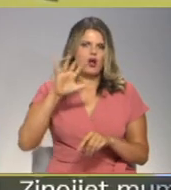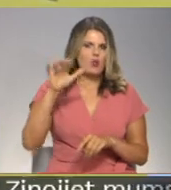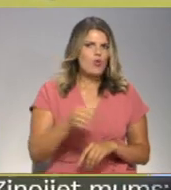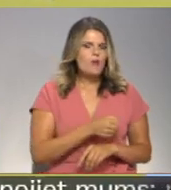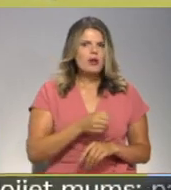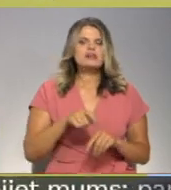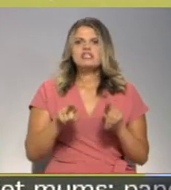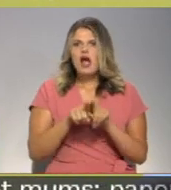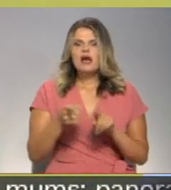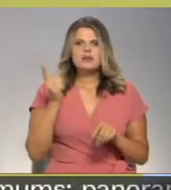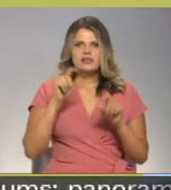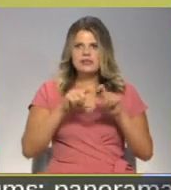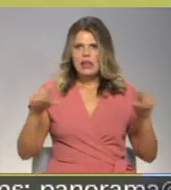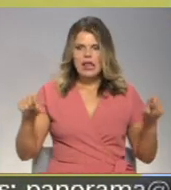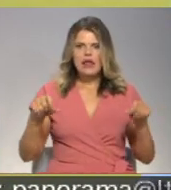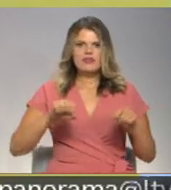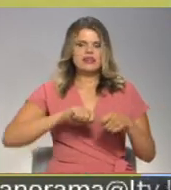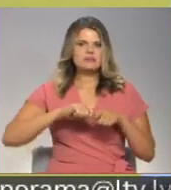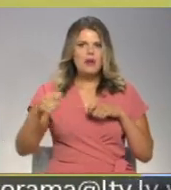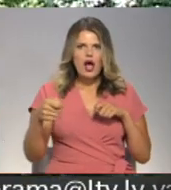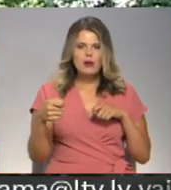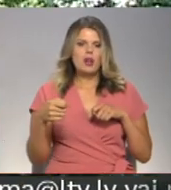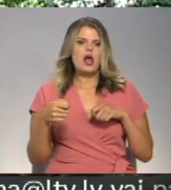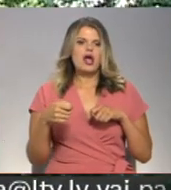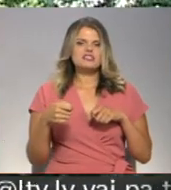arī brīdinājumu lentes tiek pārautas un